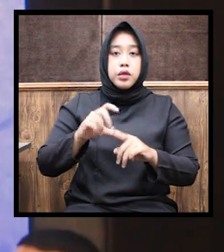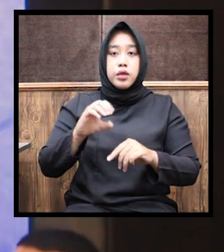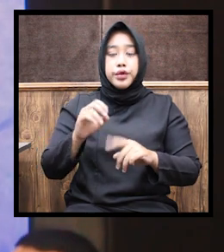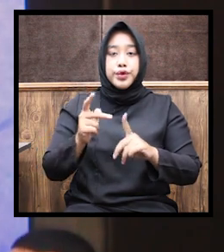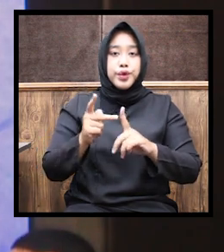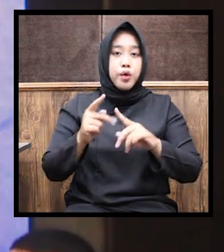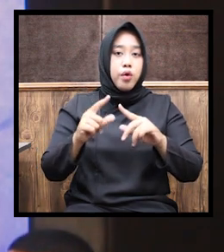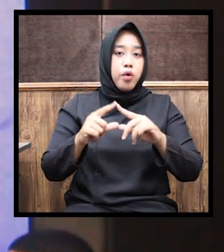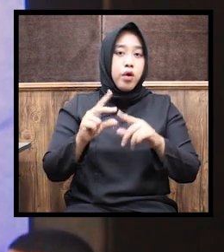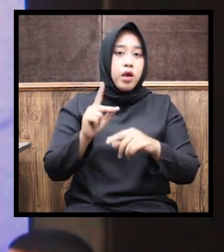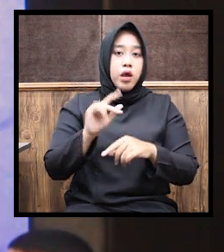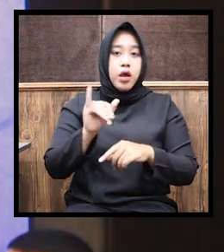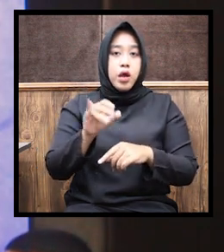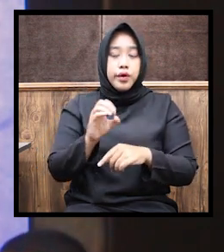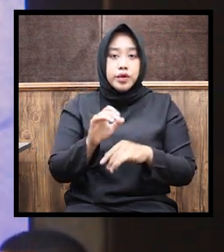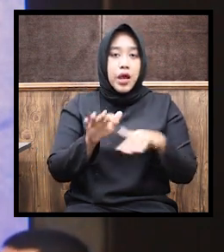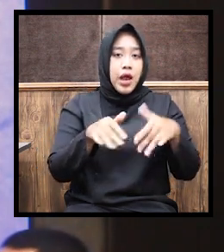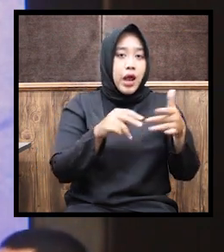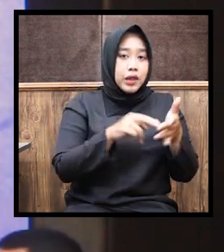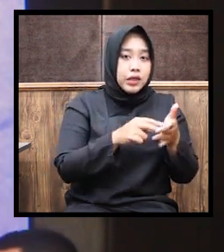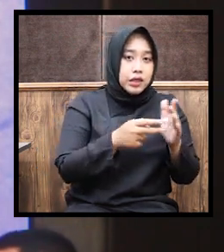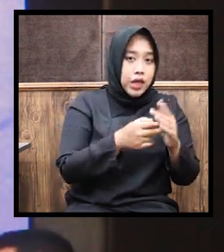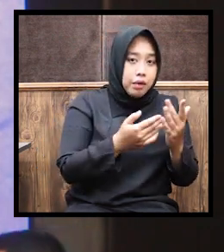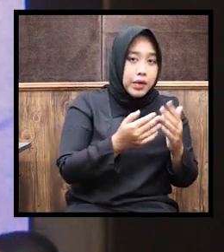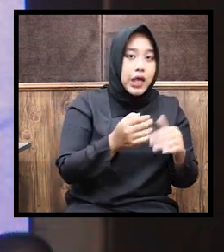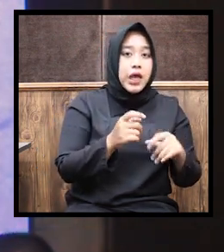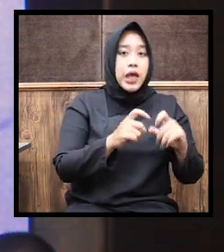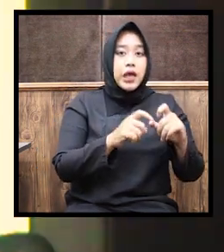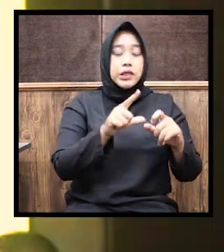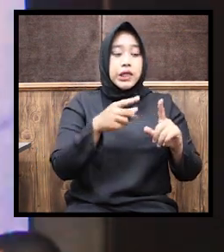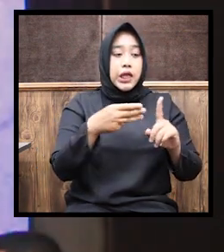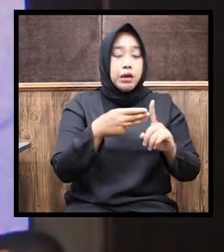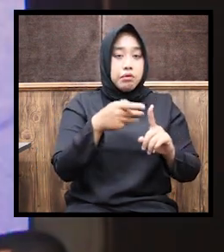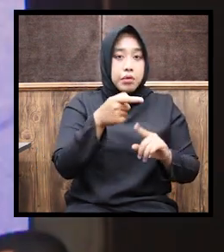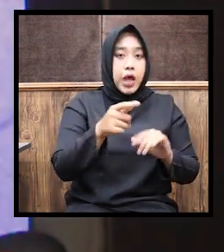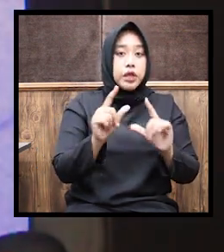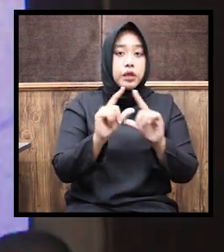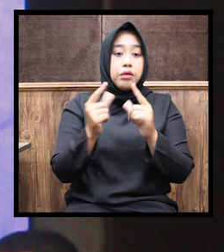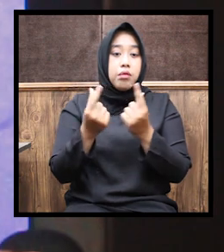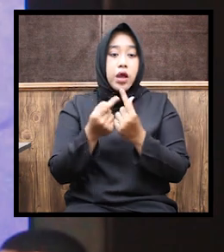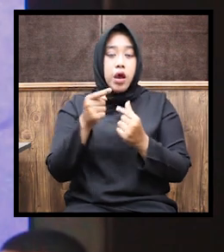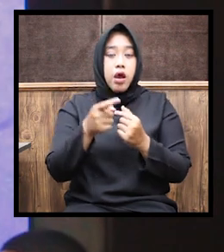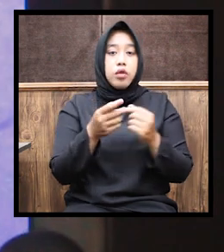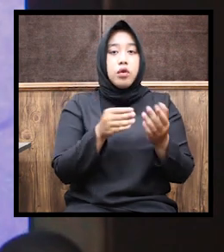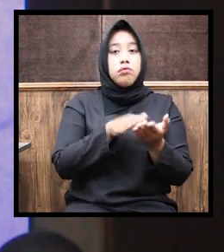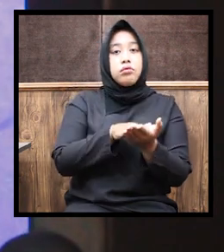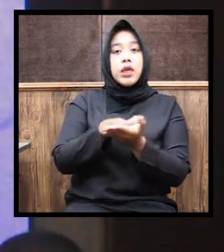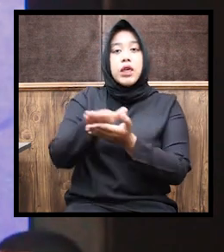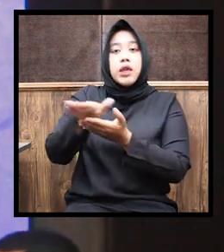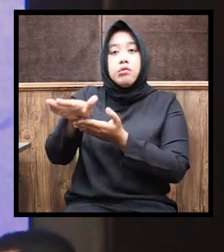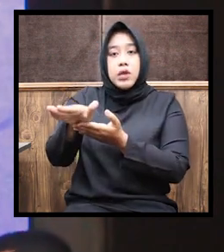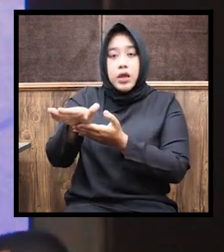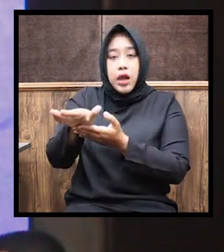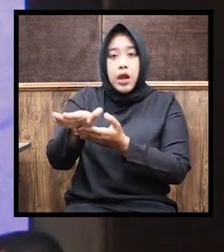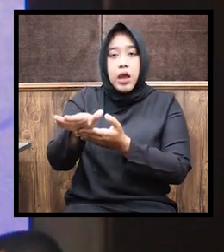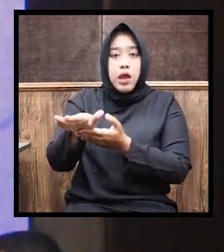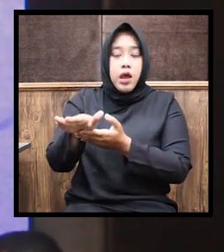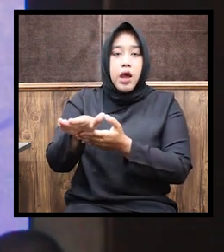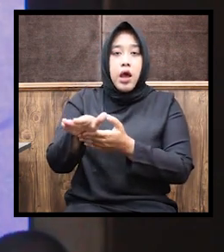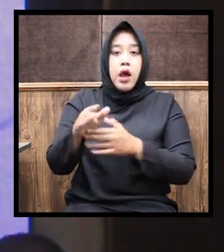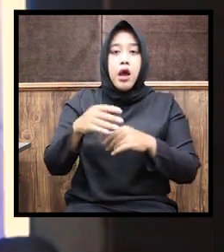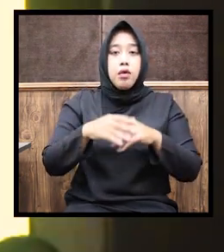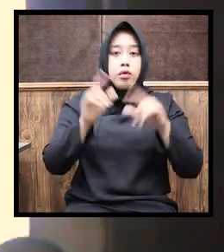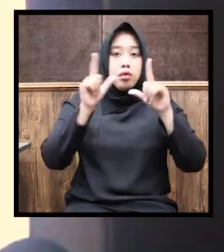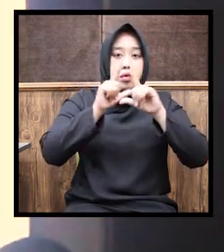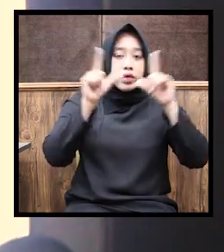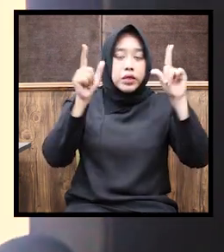istilahnya SLB ataupun lembaga itu menjadi penyuplai tenaga kerja oh betul Jadi bukan hanya alumni SLB tersebut